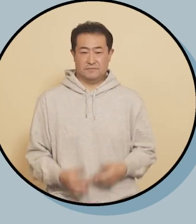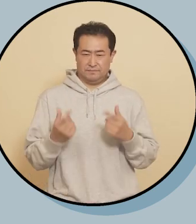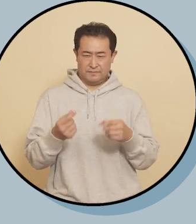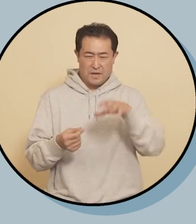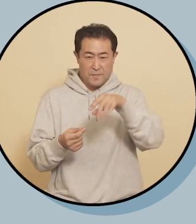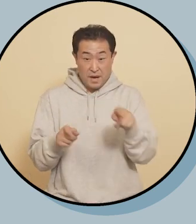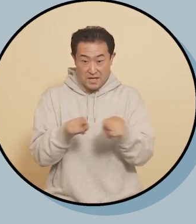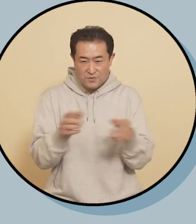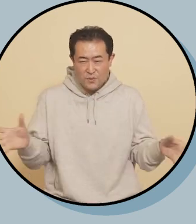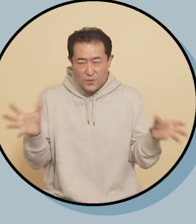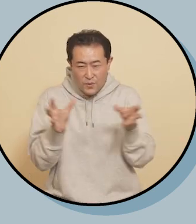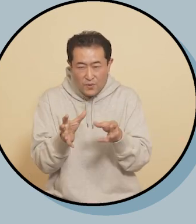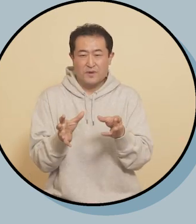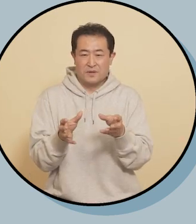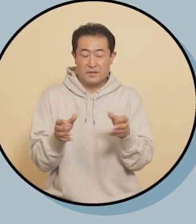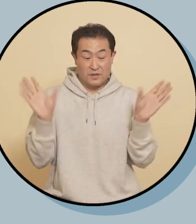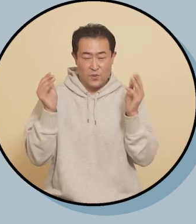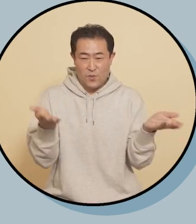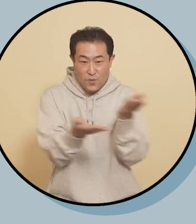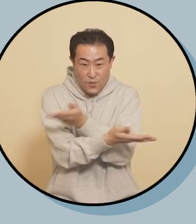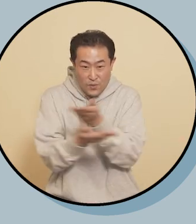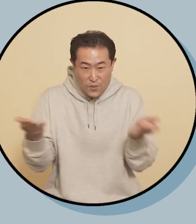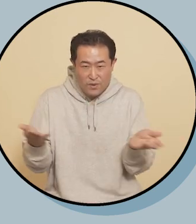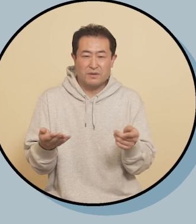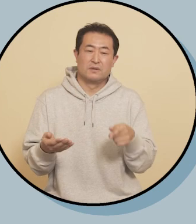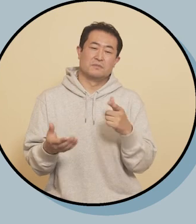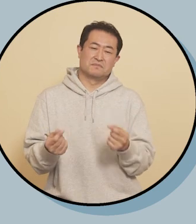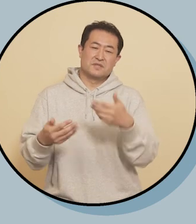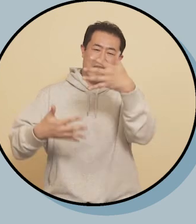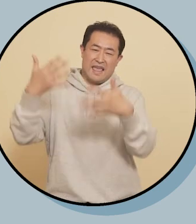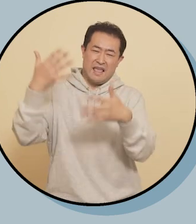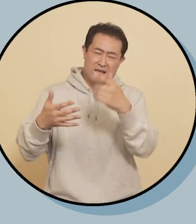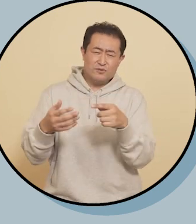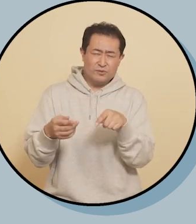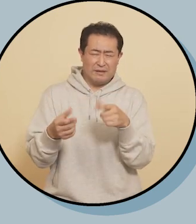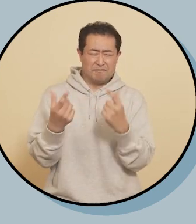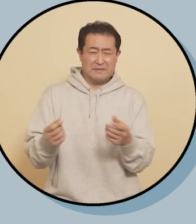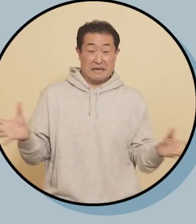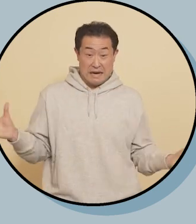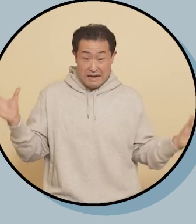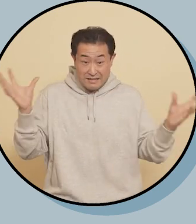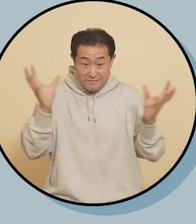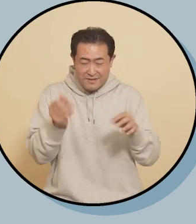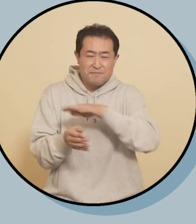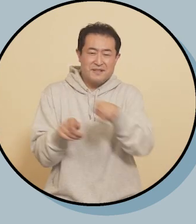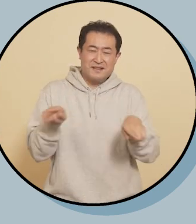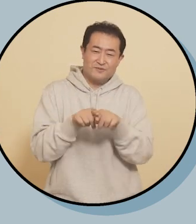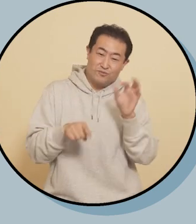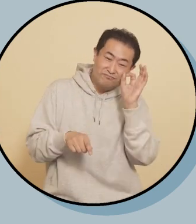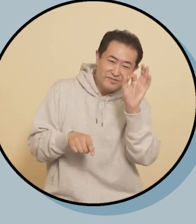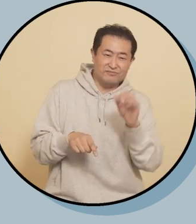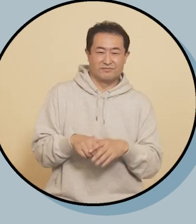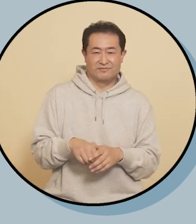共有することとかそのね情報を共有することあと角こそ映画っていうのはめっを集まってみんなで見るものでもあるの